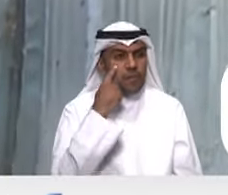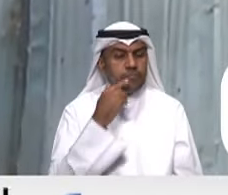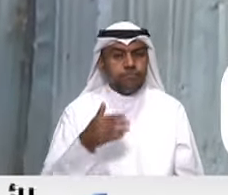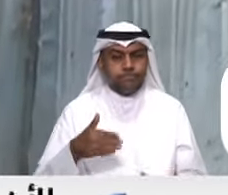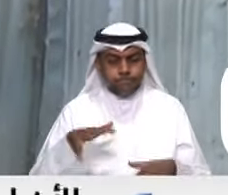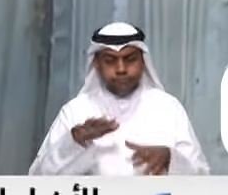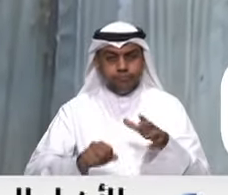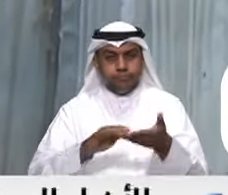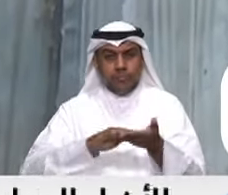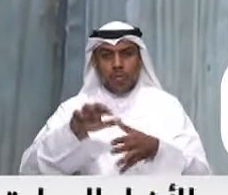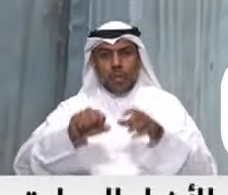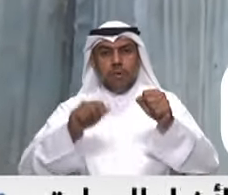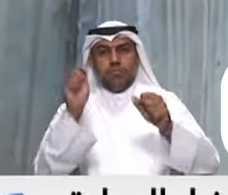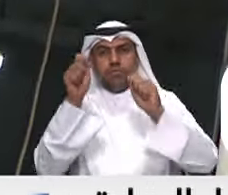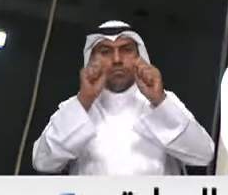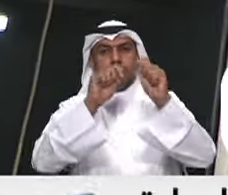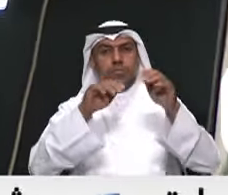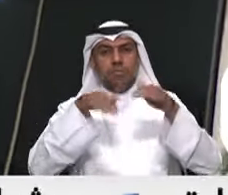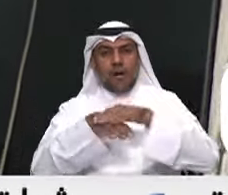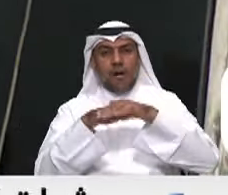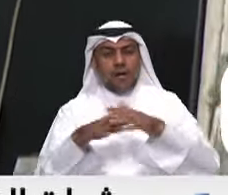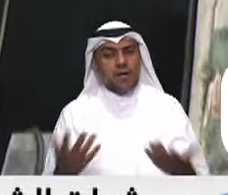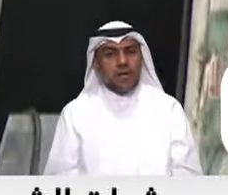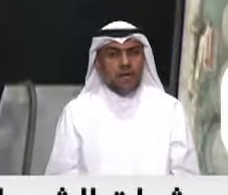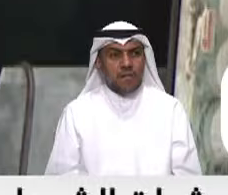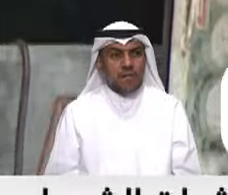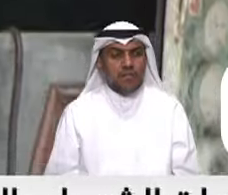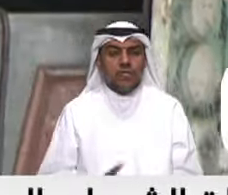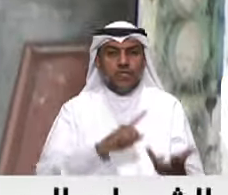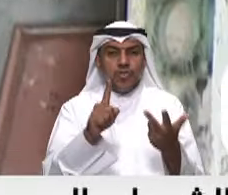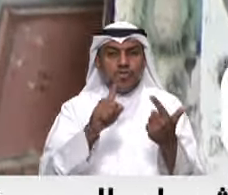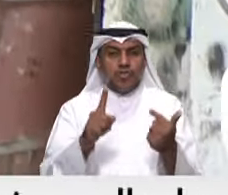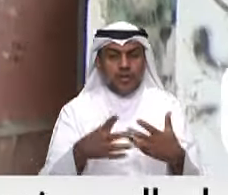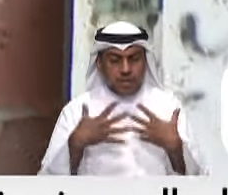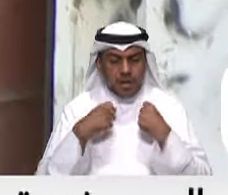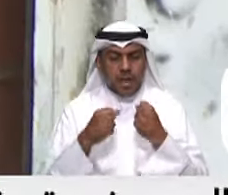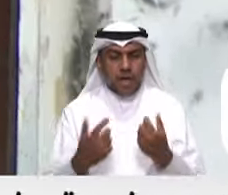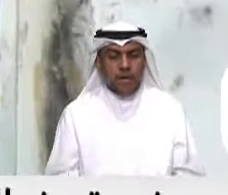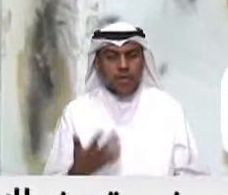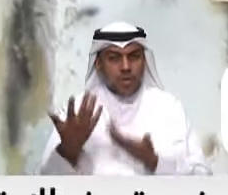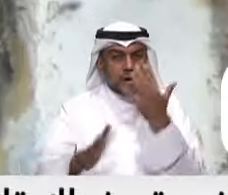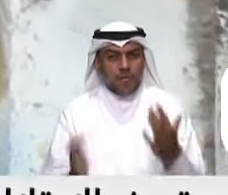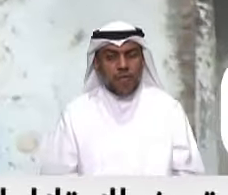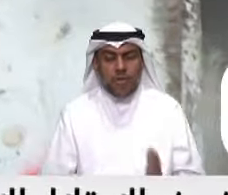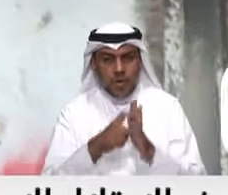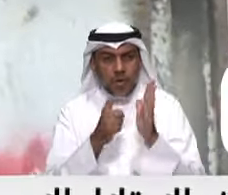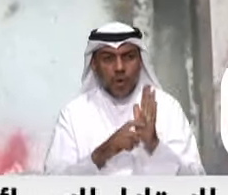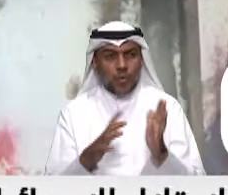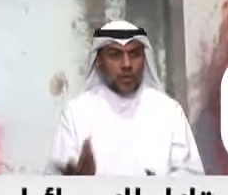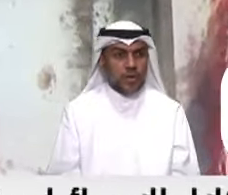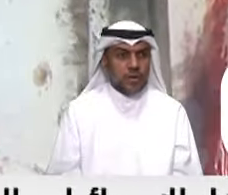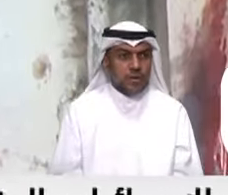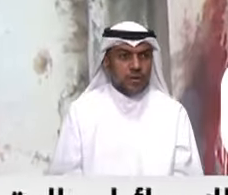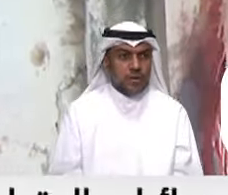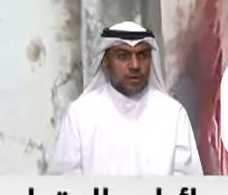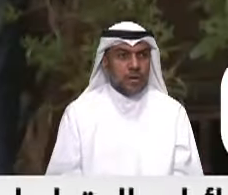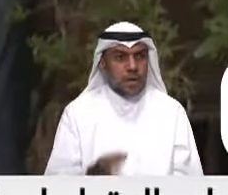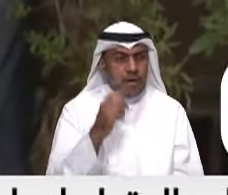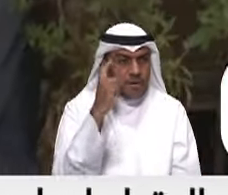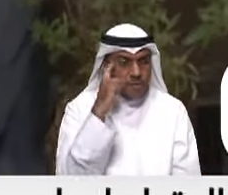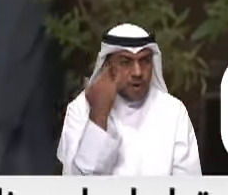للدولة بجانب مستودع التخزين؟ أين اشتراطات السلامة وأين القانون في نظر هؤلاء؟ الرادع